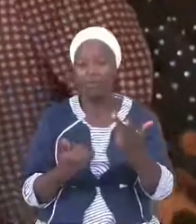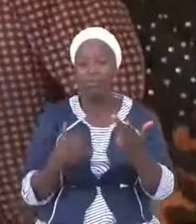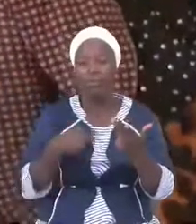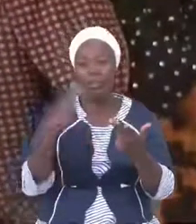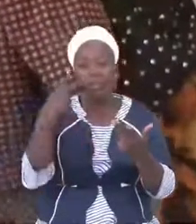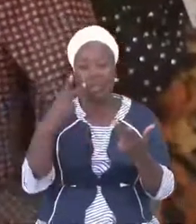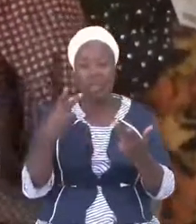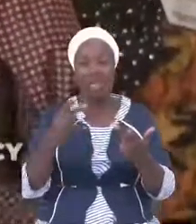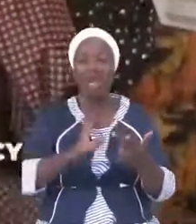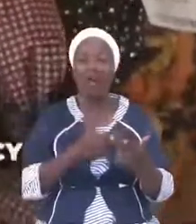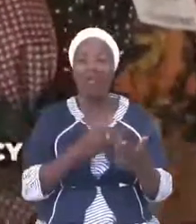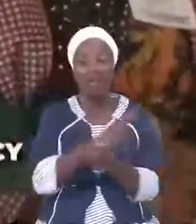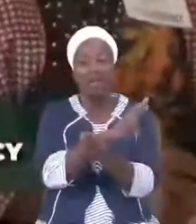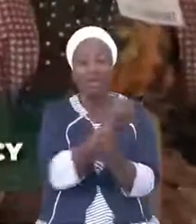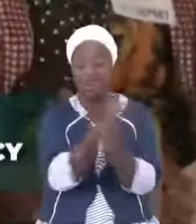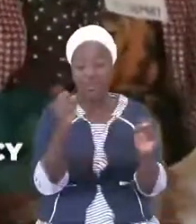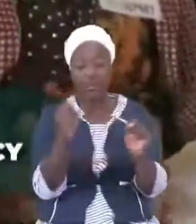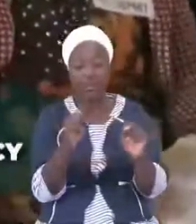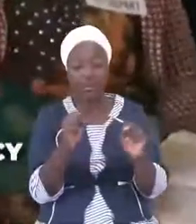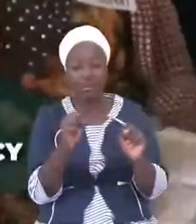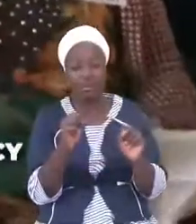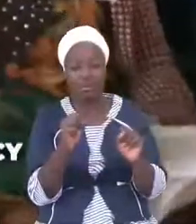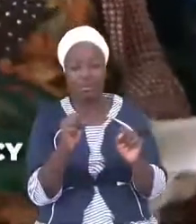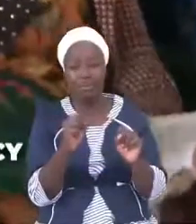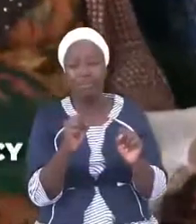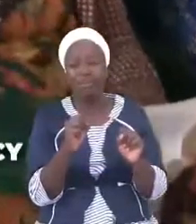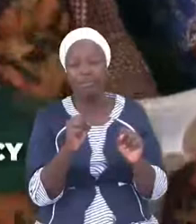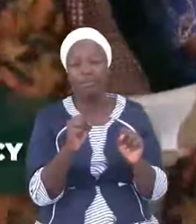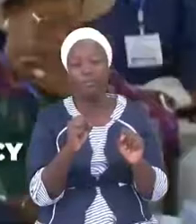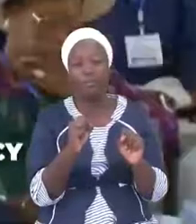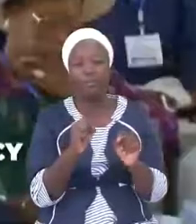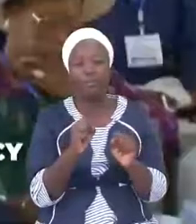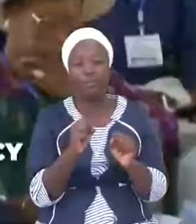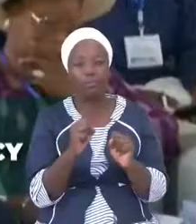ici. Voyons notre rédemption.